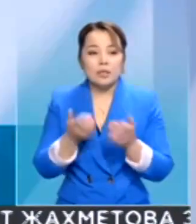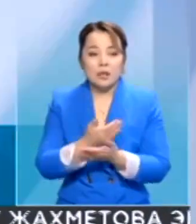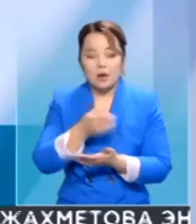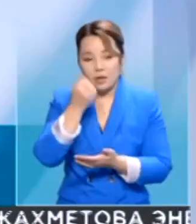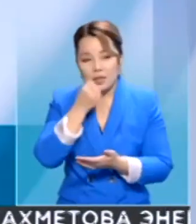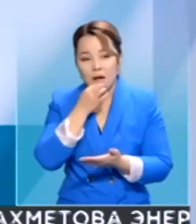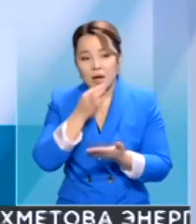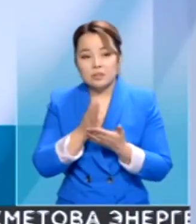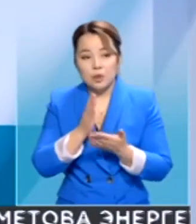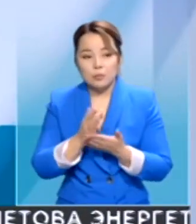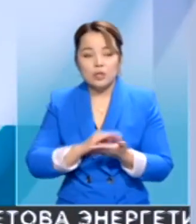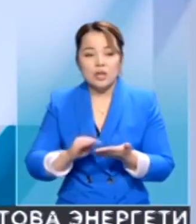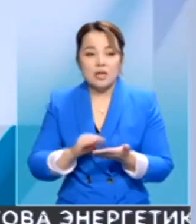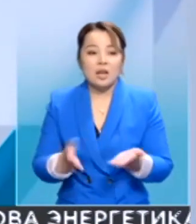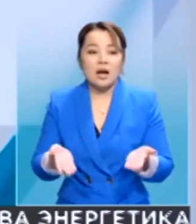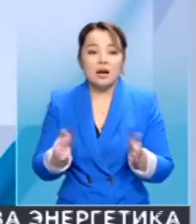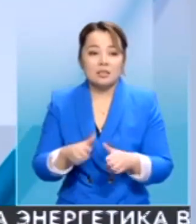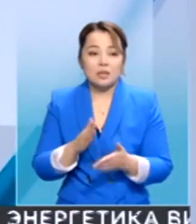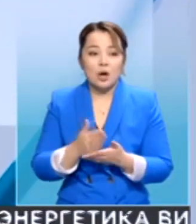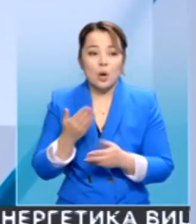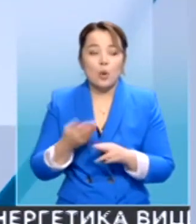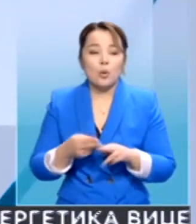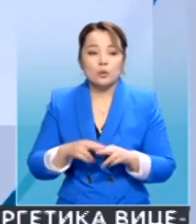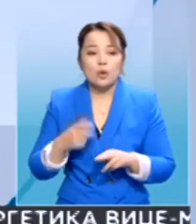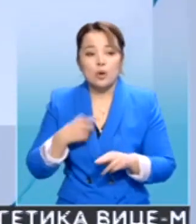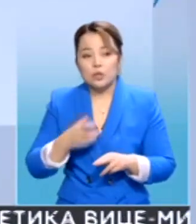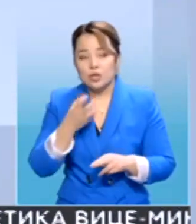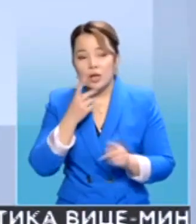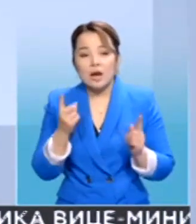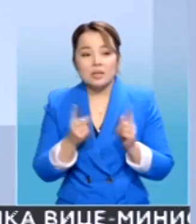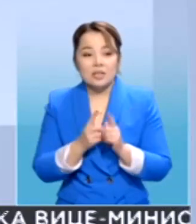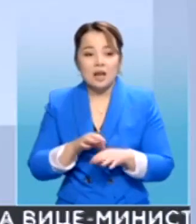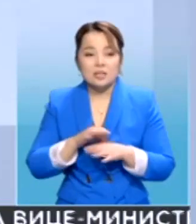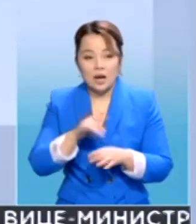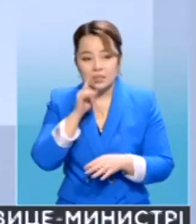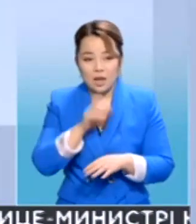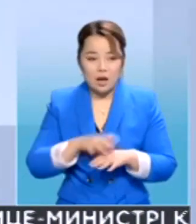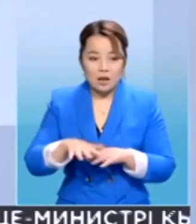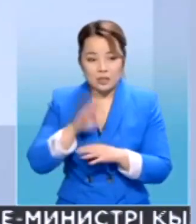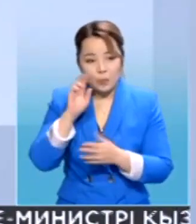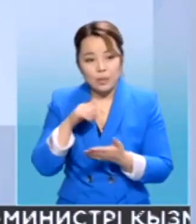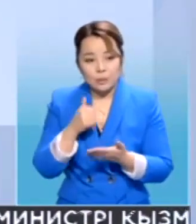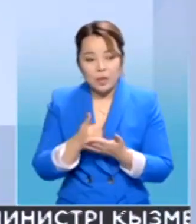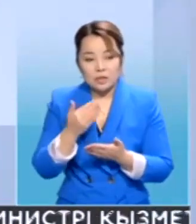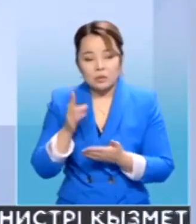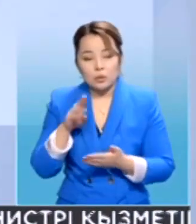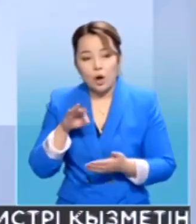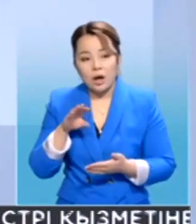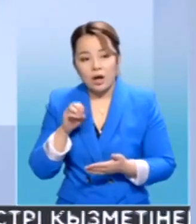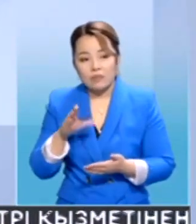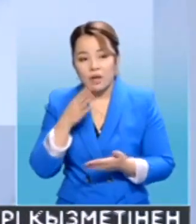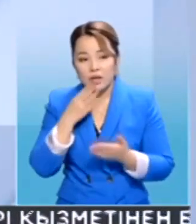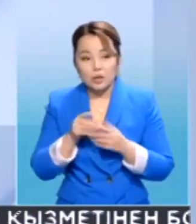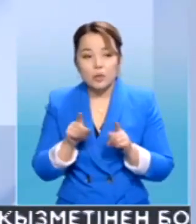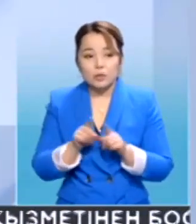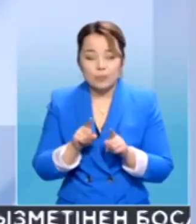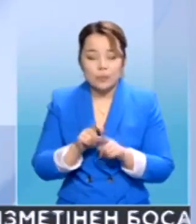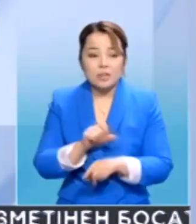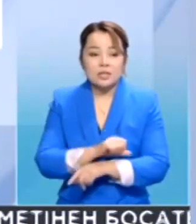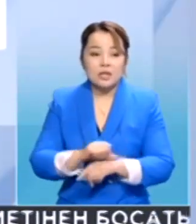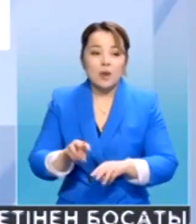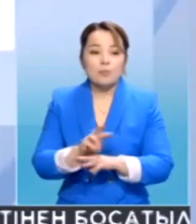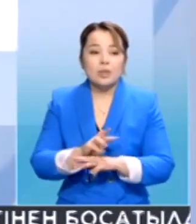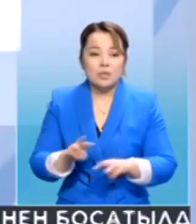алғыс айтып осындай жазба қалдырды. Ол өзінің жылы қарсы алған Қазақстан халқына, мемлекет басшысы Қасым-Жомарт Тоқаевқа және сыртқы